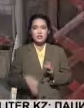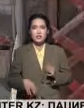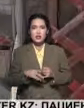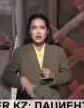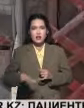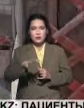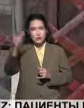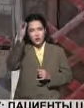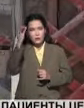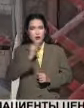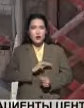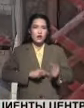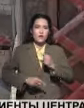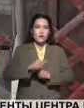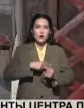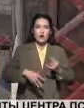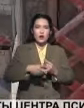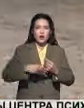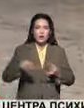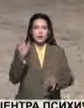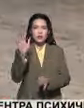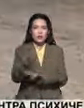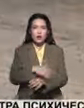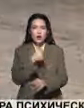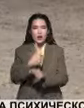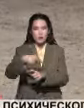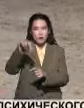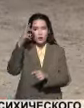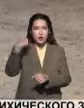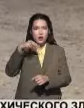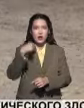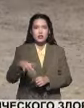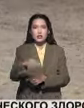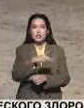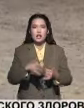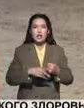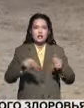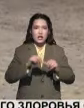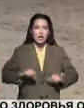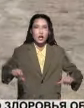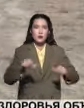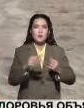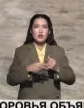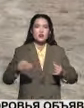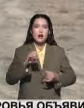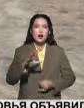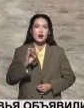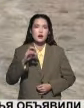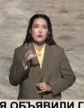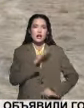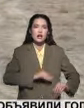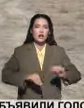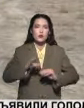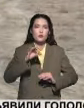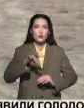гектаров. Напомню, работа по возвращению участков ведется по поручению главы государства. Республиканская земельная комиссия Жироманате была создана